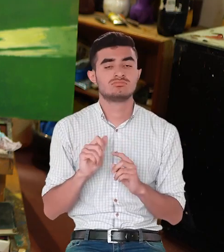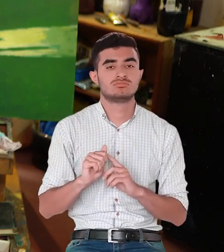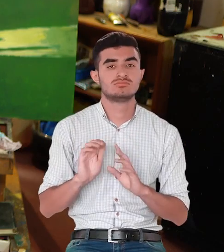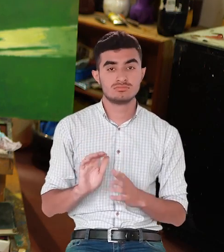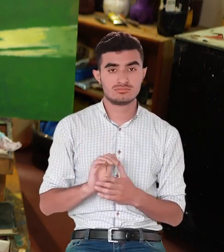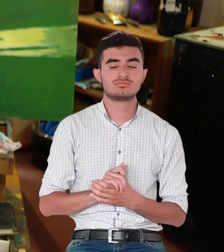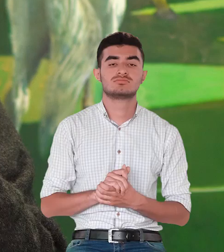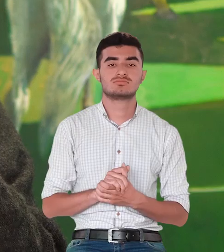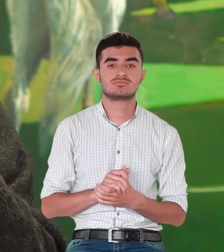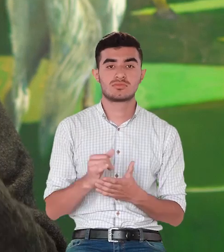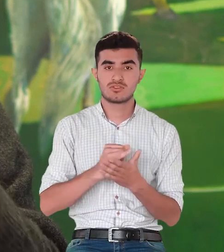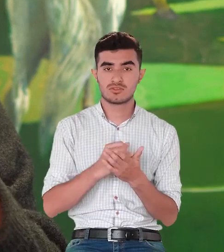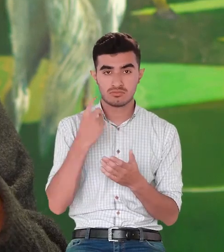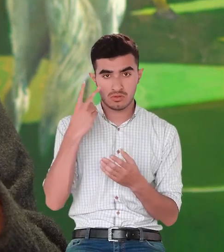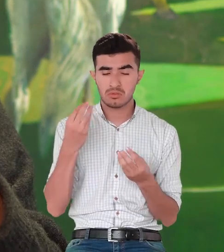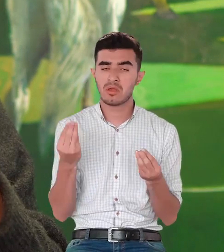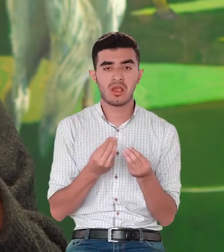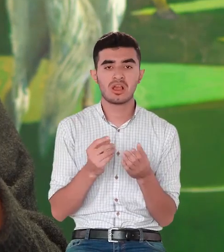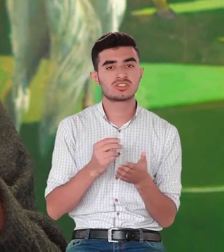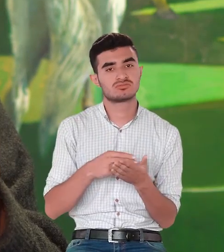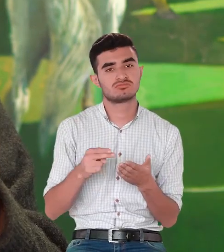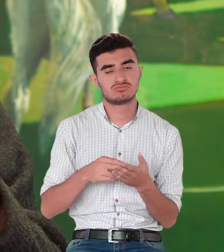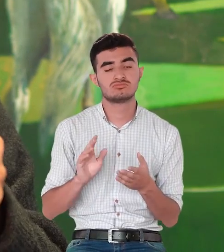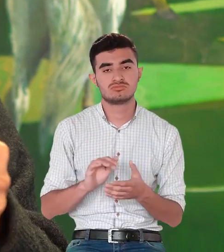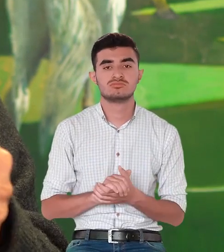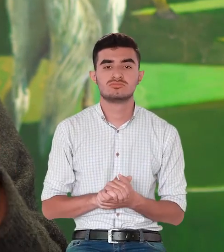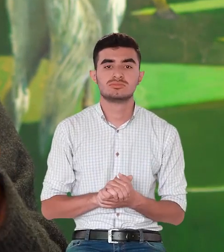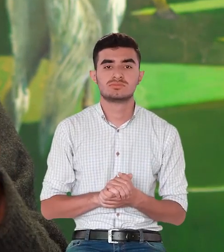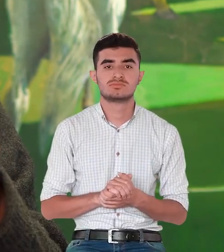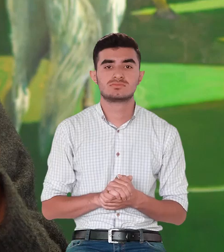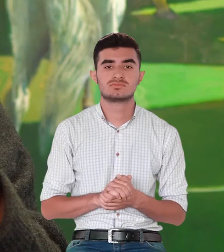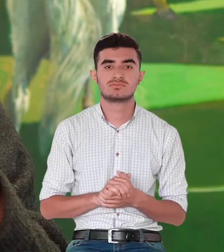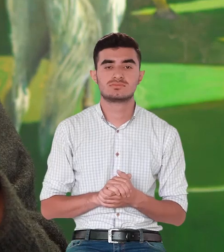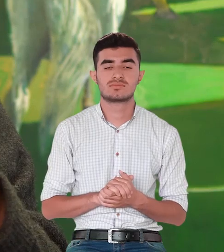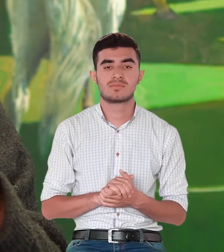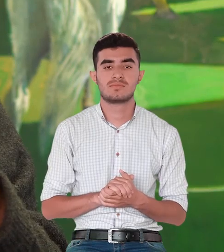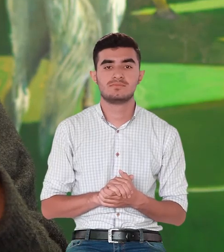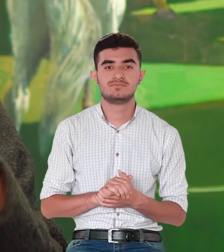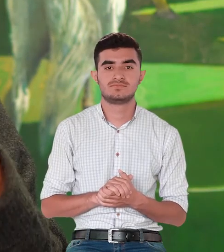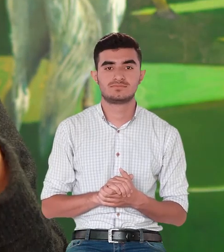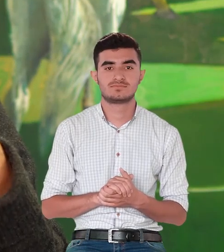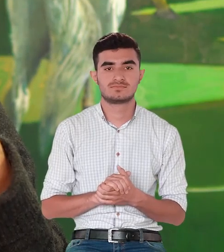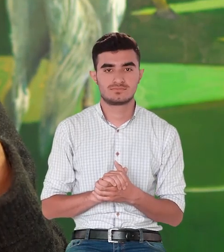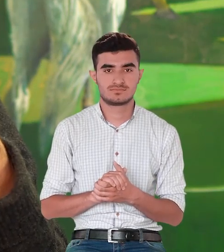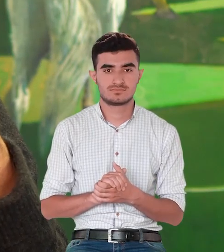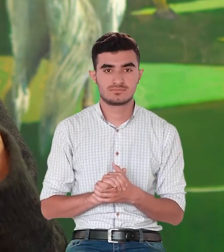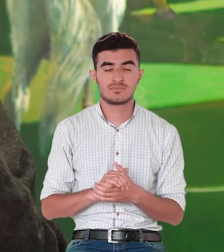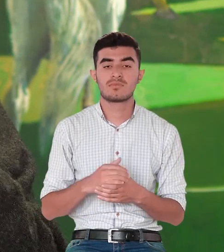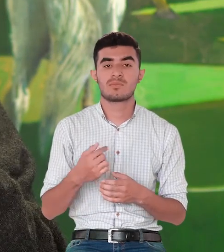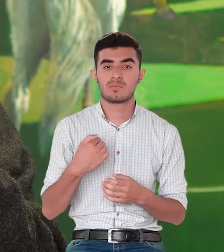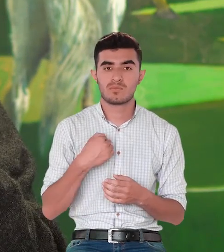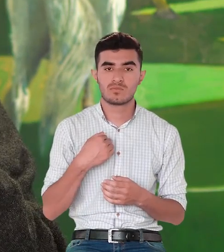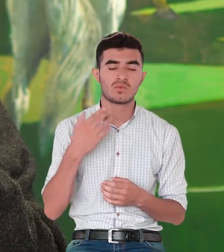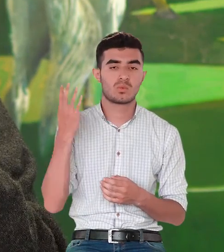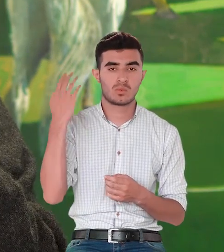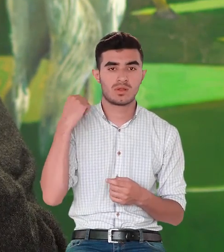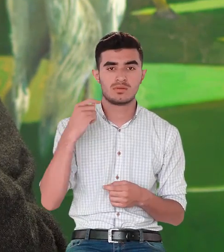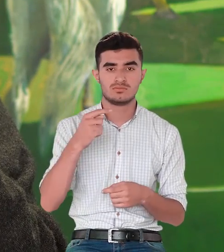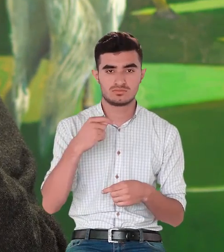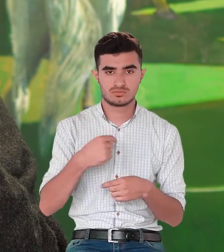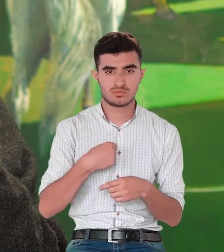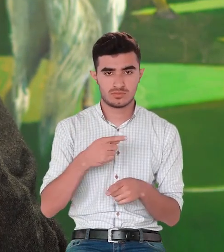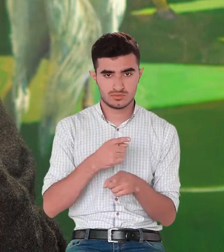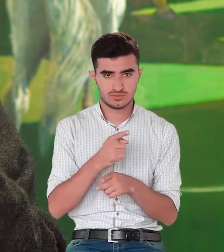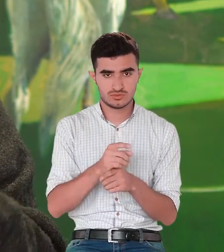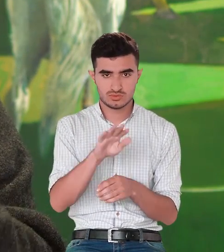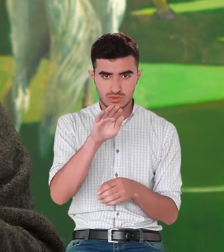نہیں ہوتی. سیکیورٹی پرنٹنگ کارپوریشن میں ہمارے اسٹوڈنٹس ہیں وہی کام کرتے تھے. تو